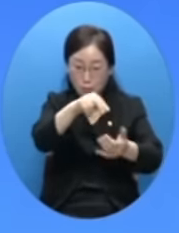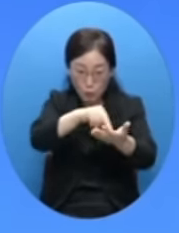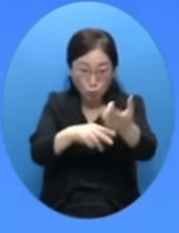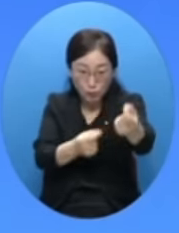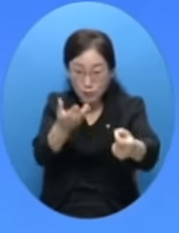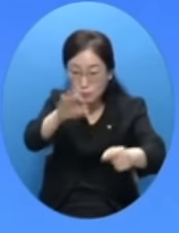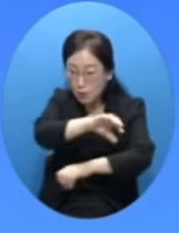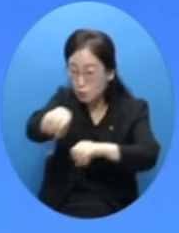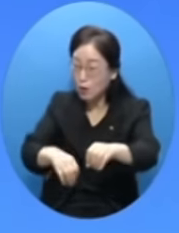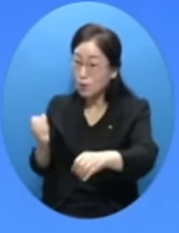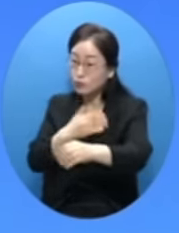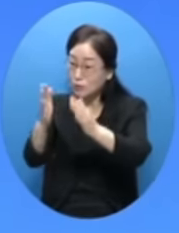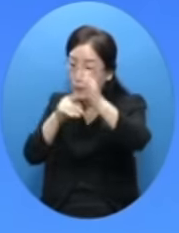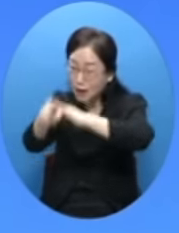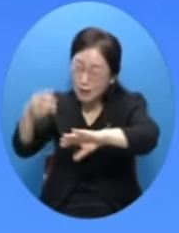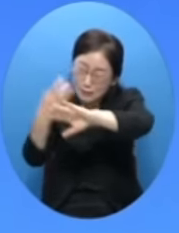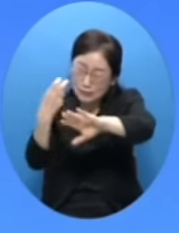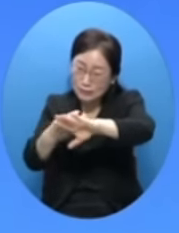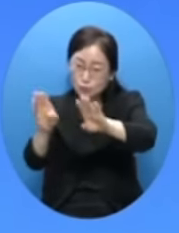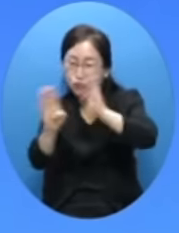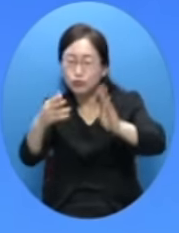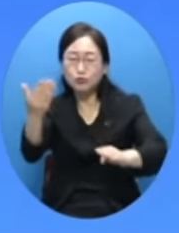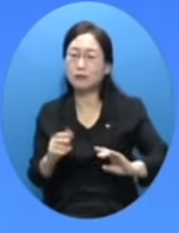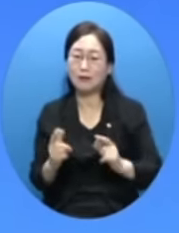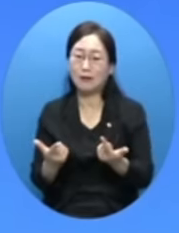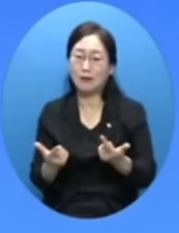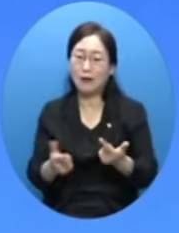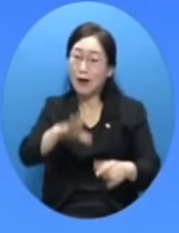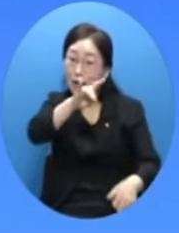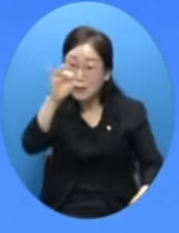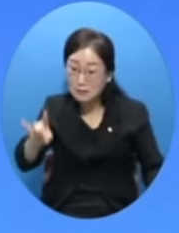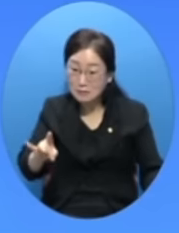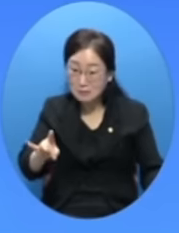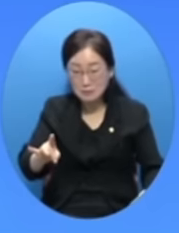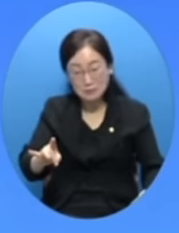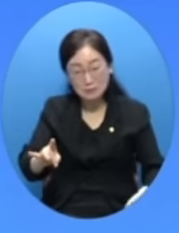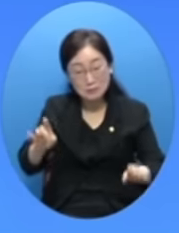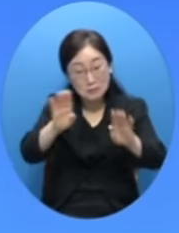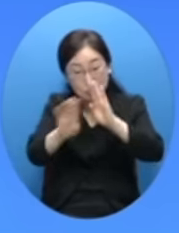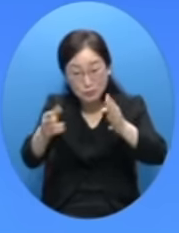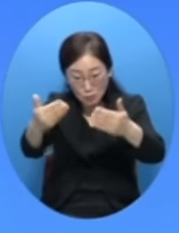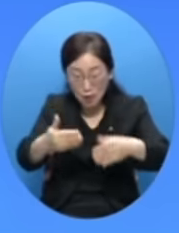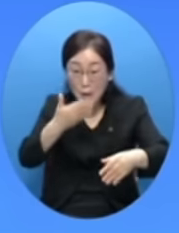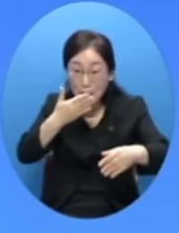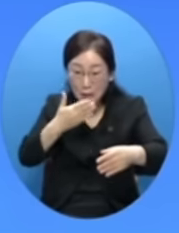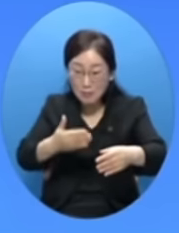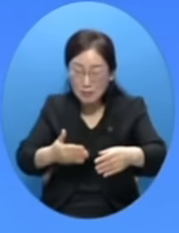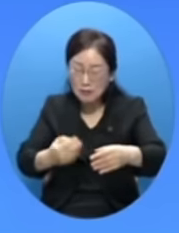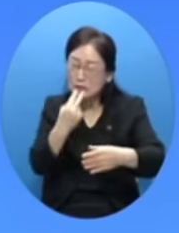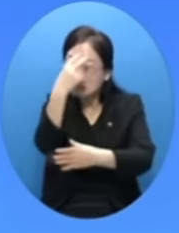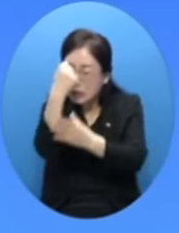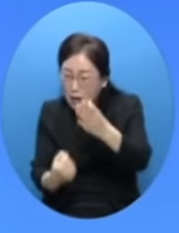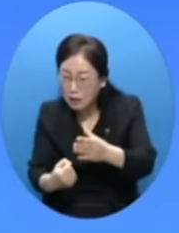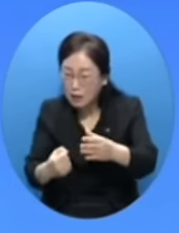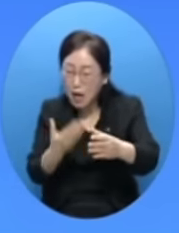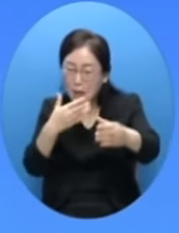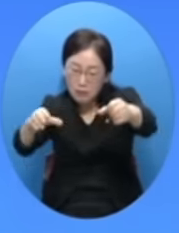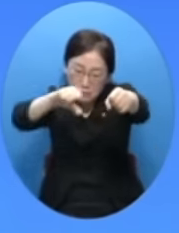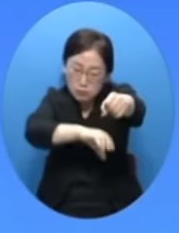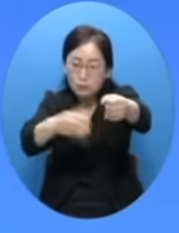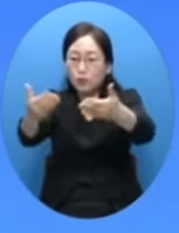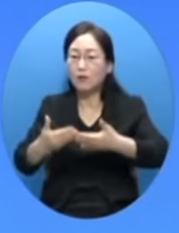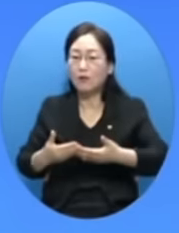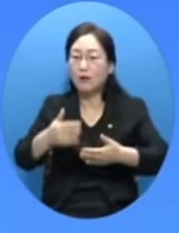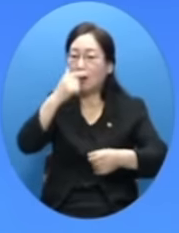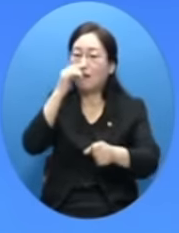문 열어주지 않고 가끔 문 열어서 받아 보면 밥을 만해서 쉰 밥 그 갖다 먹으라고